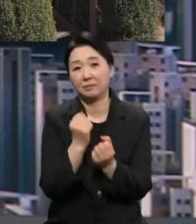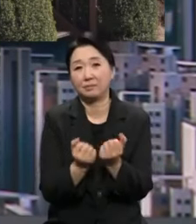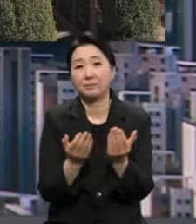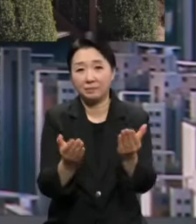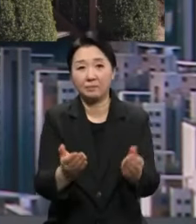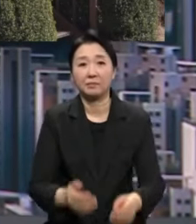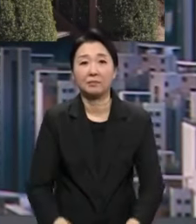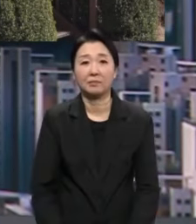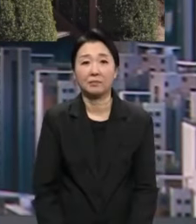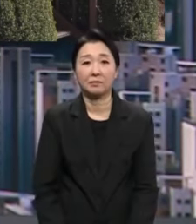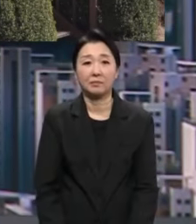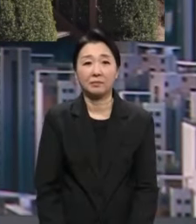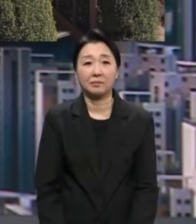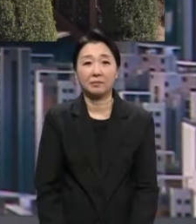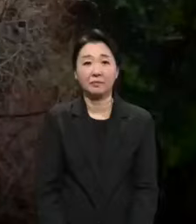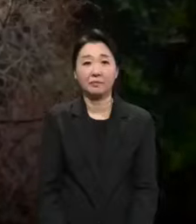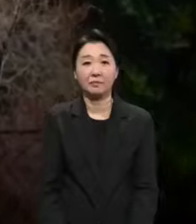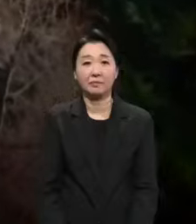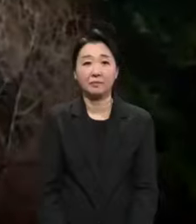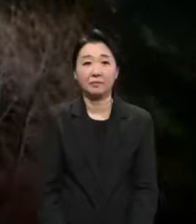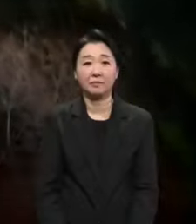PD가 쫓아봤습니다.